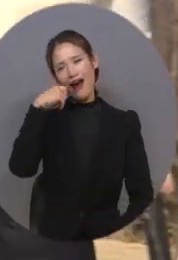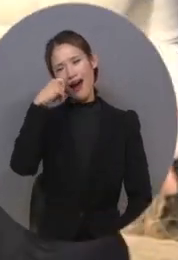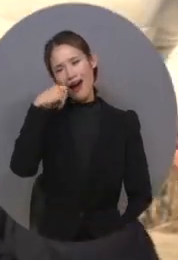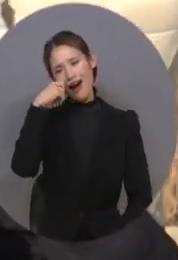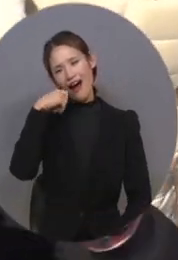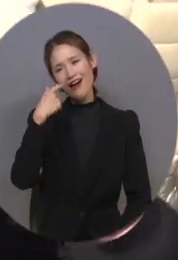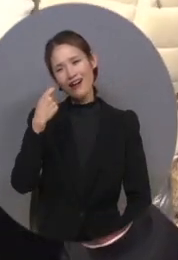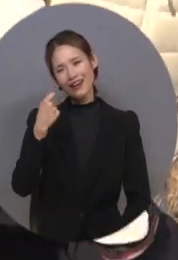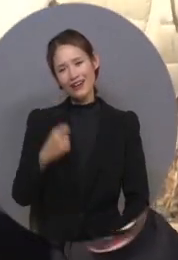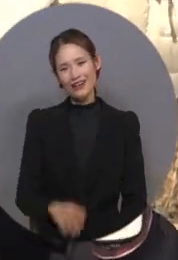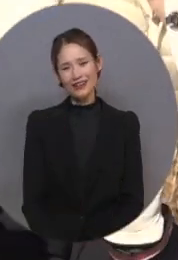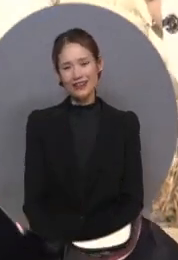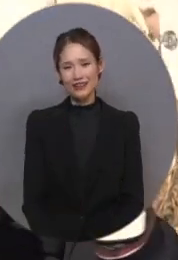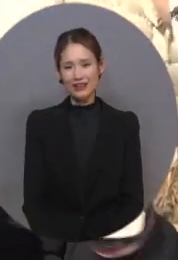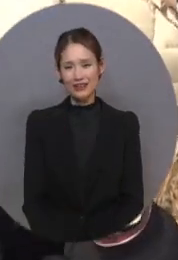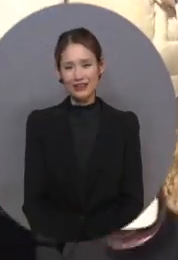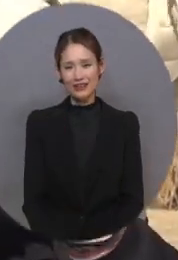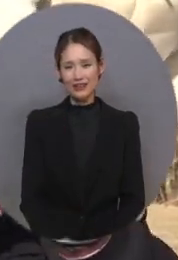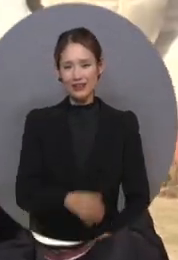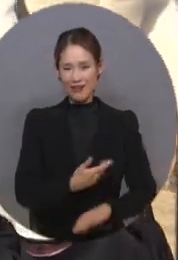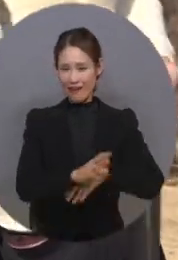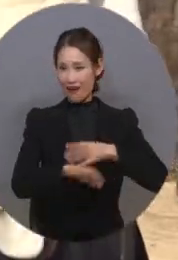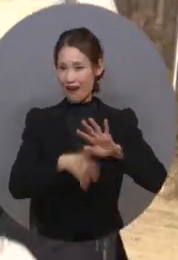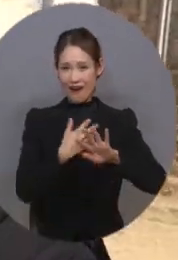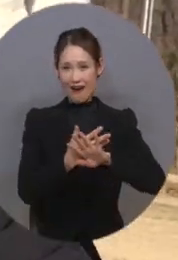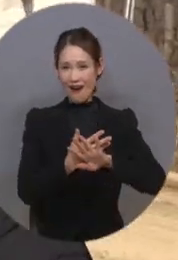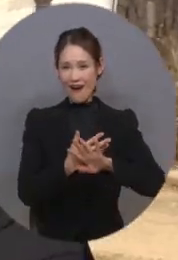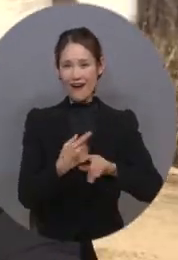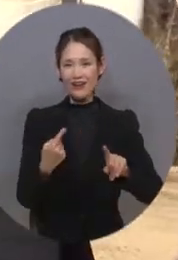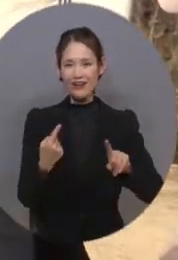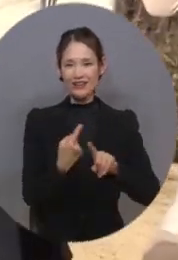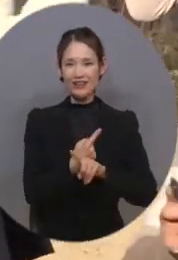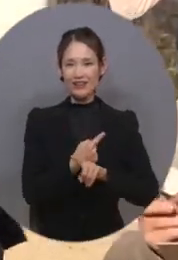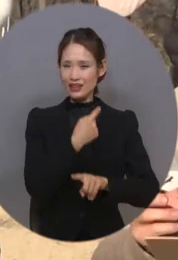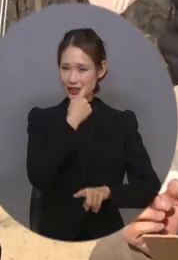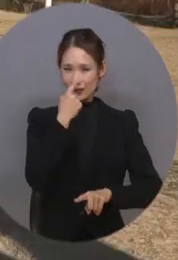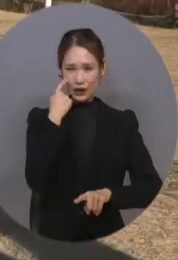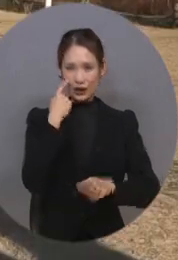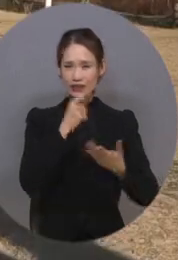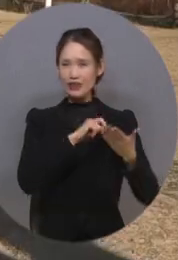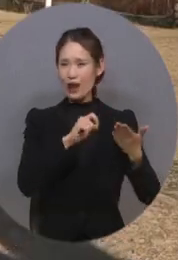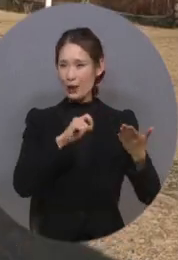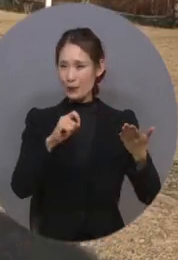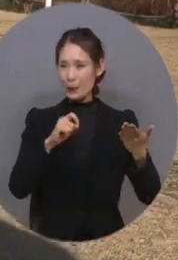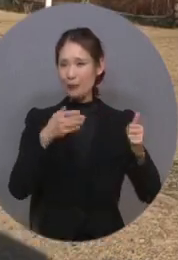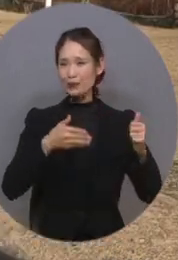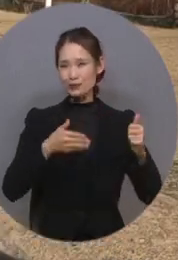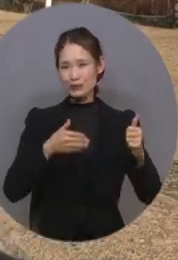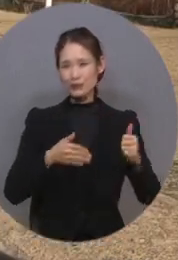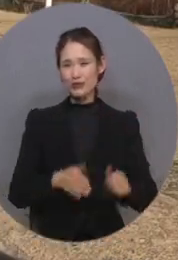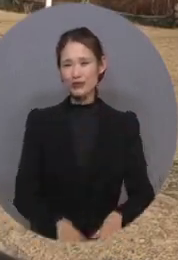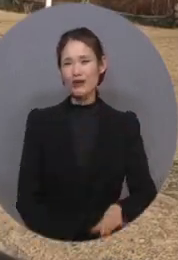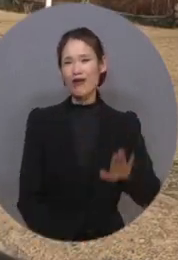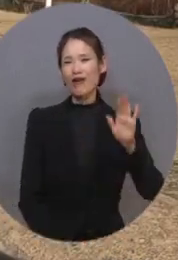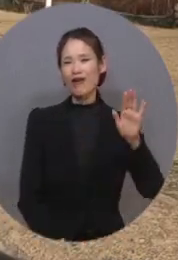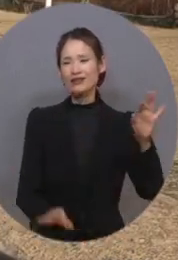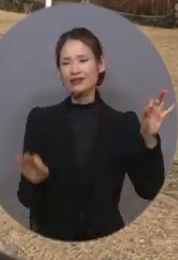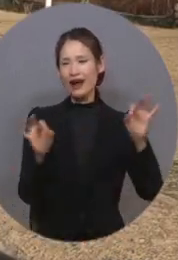저 울 것 같아요. 역전. 자, 확인하시고 서명 부탁드리겠습니다. 아~ 그러면